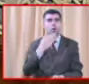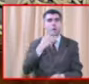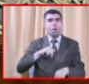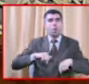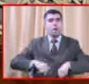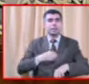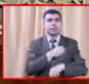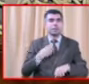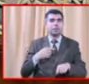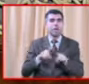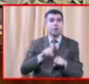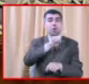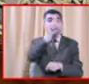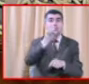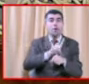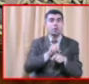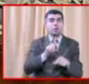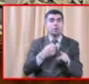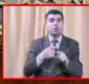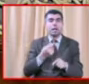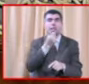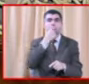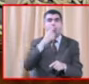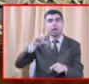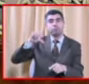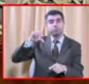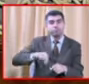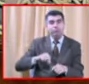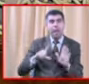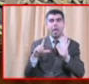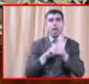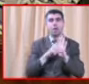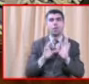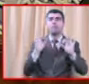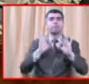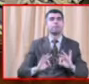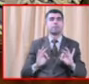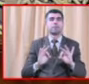للعنف على مستوى داعيات قرار تخفيض اسعار الادويه للسيدات والساده النواب المحترمين من فريق التجمع الوطني الاحرار.